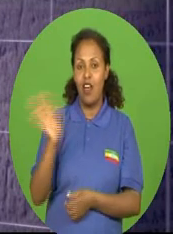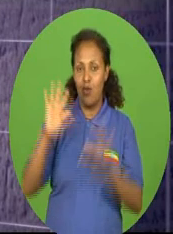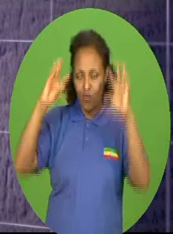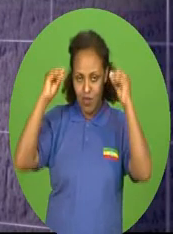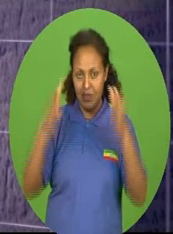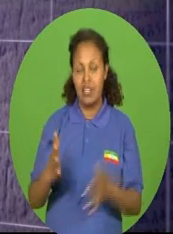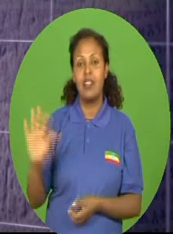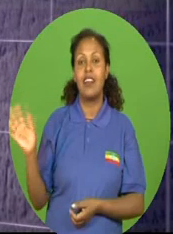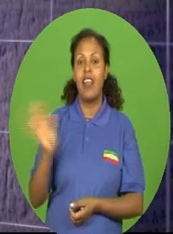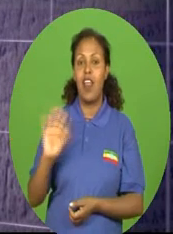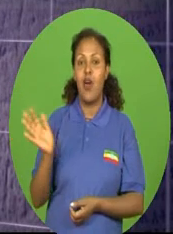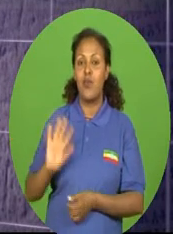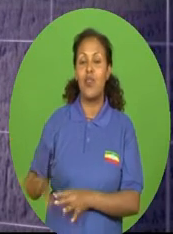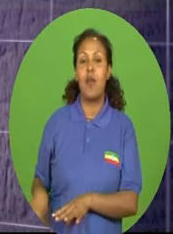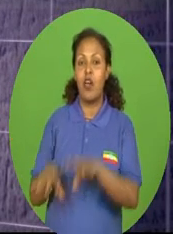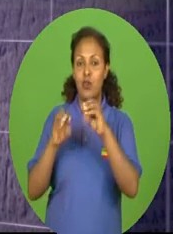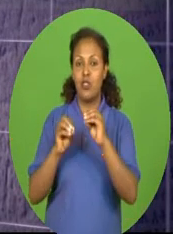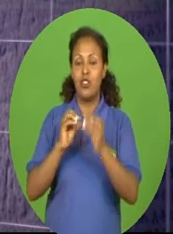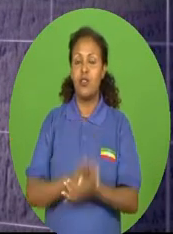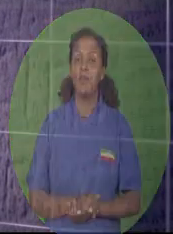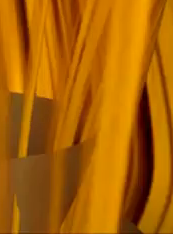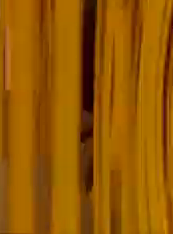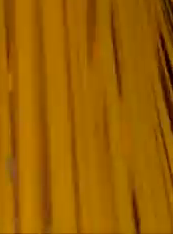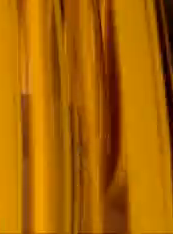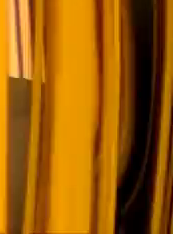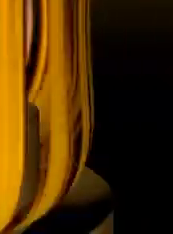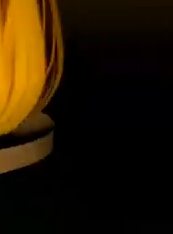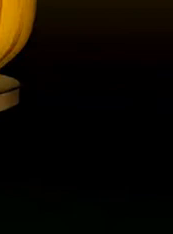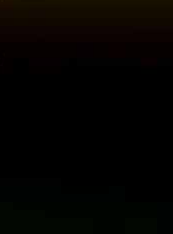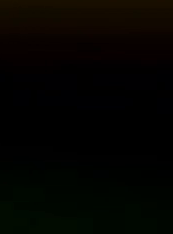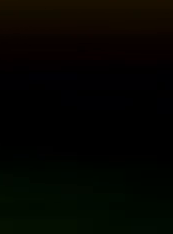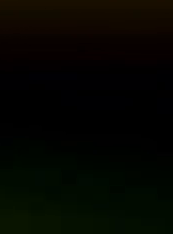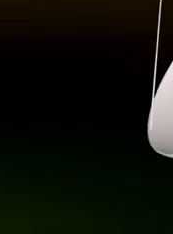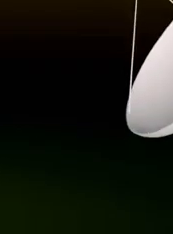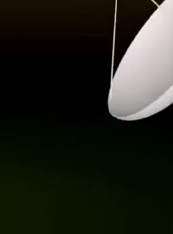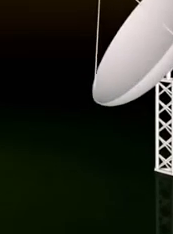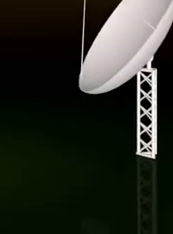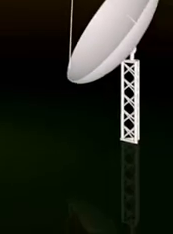ድረስ ደህና ሁኑ መምህር። ደህና ሁኑ ተማሪዎች።